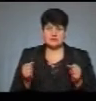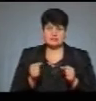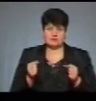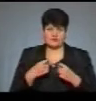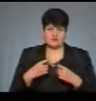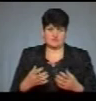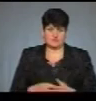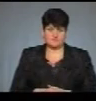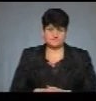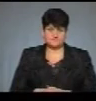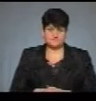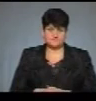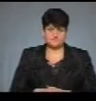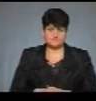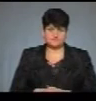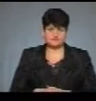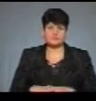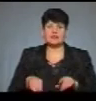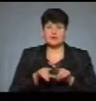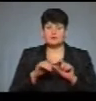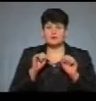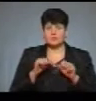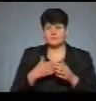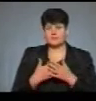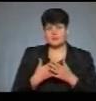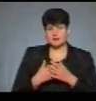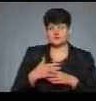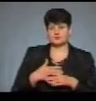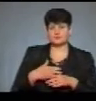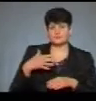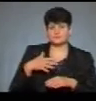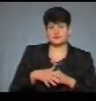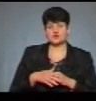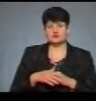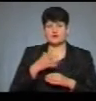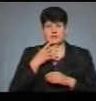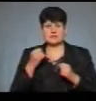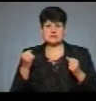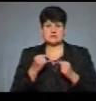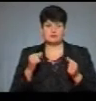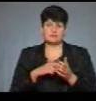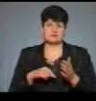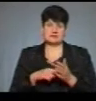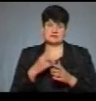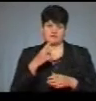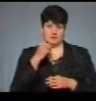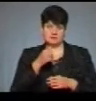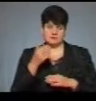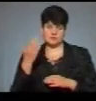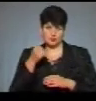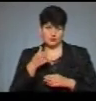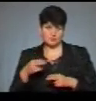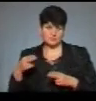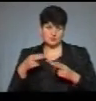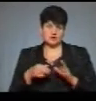свята. Також ми можемо приблизно зорієнтуватися, що файне зимове містечко за 2 місяці часу минулого року відвідало